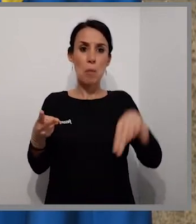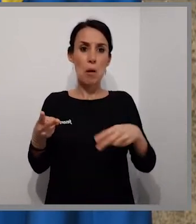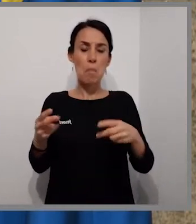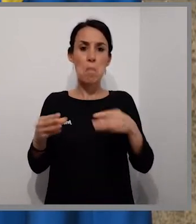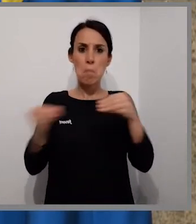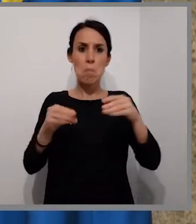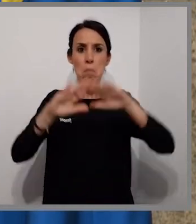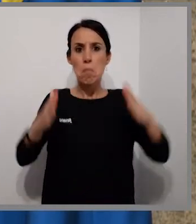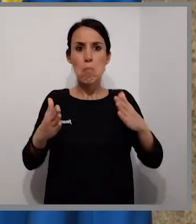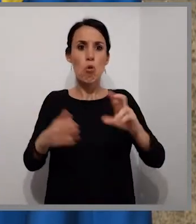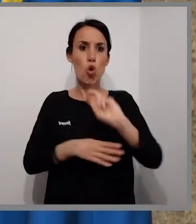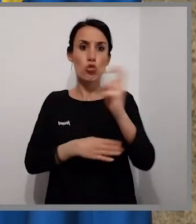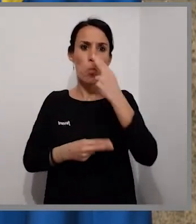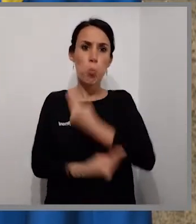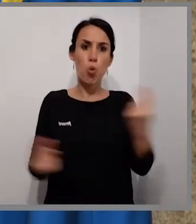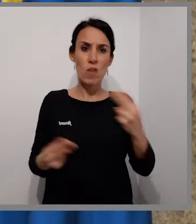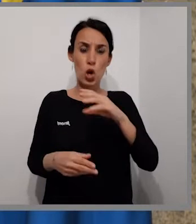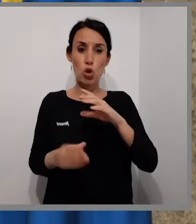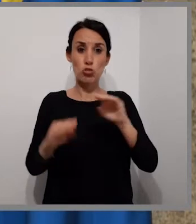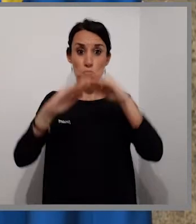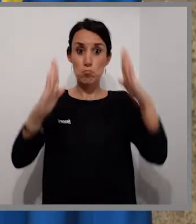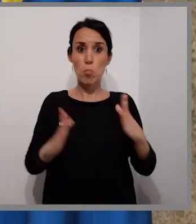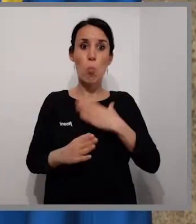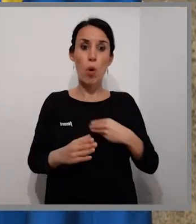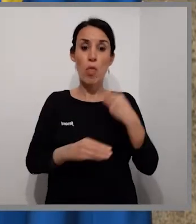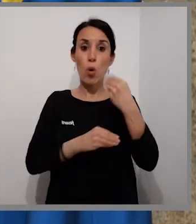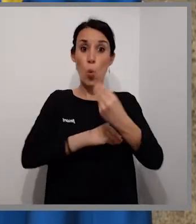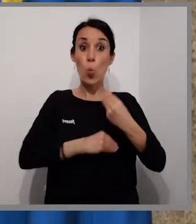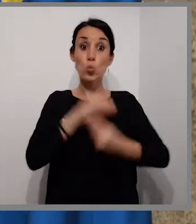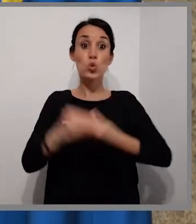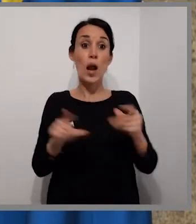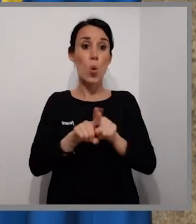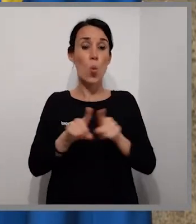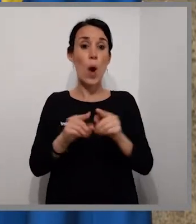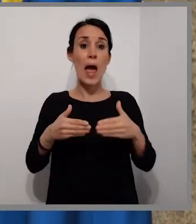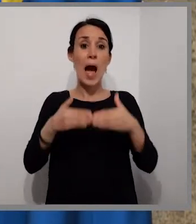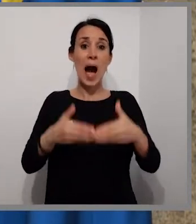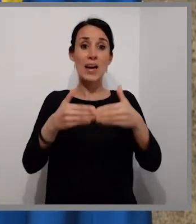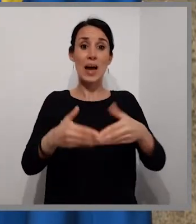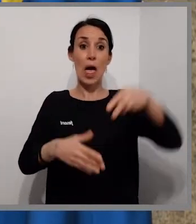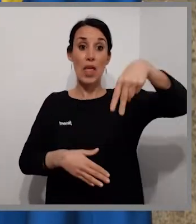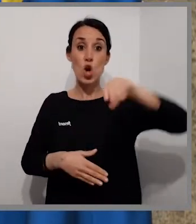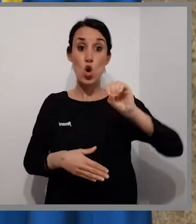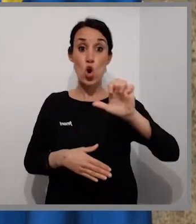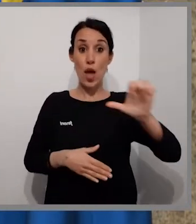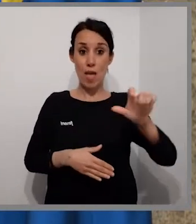també altres equipaments públics que poden ser subjectes de ser utilitzats com arques de Noé.